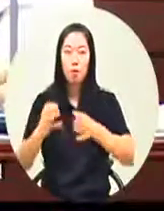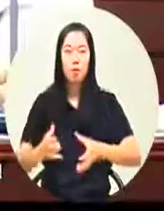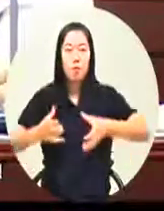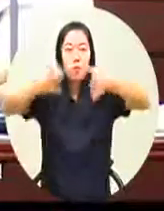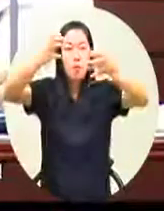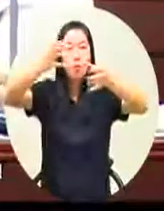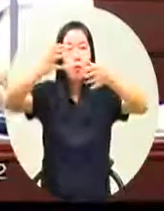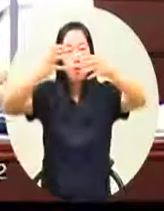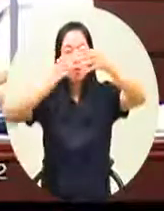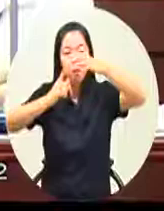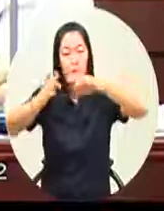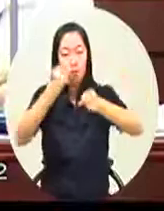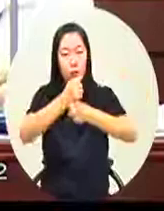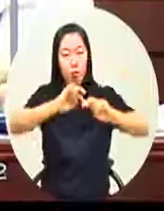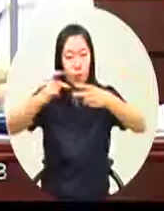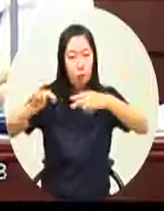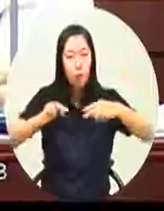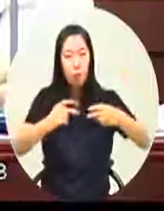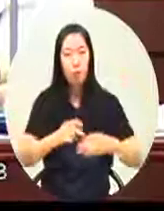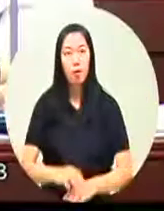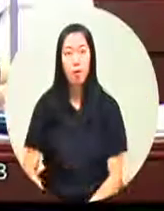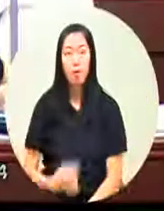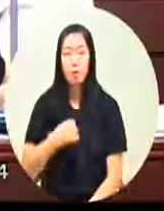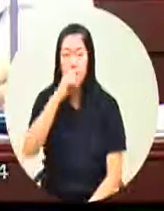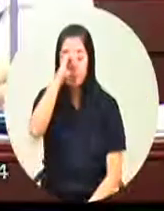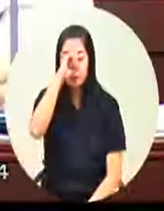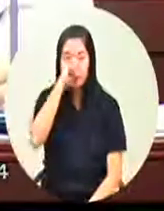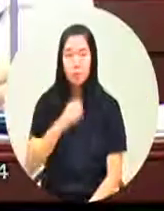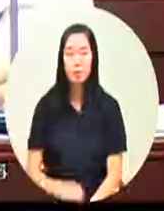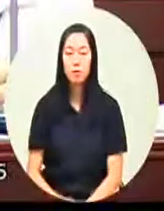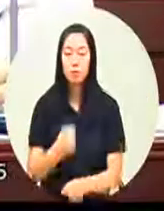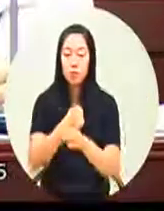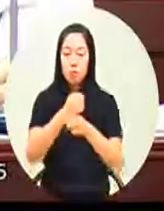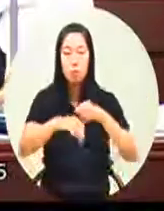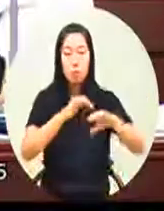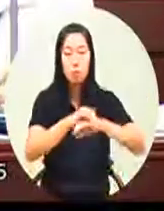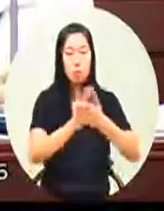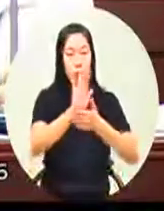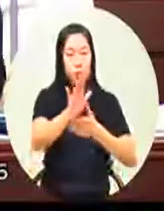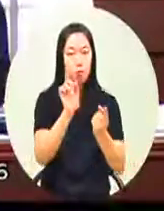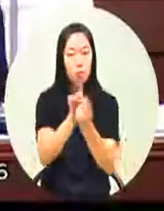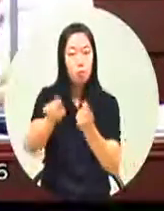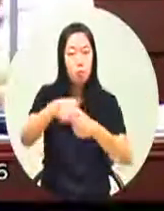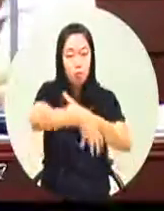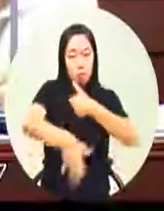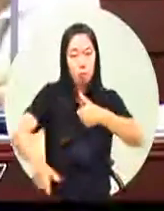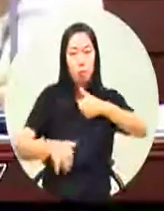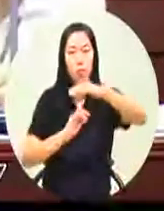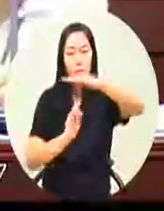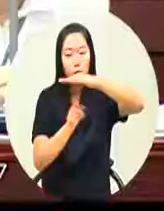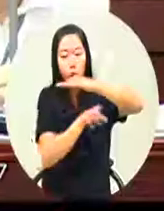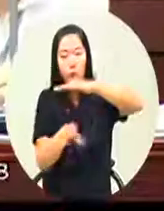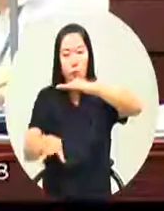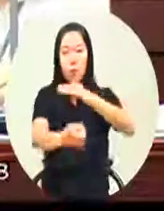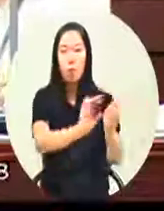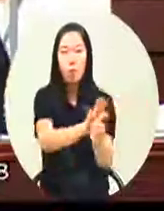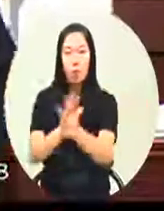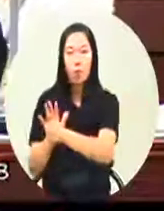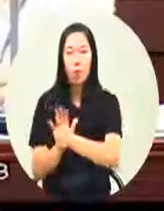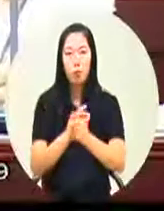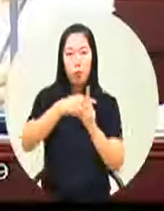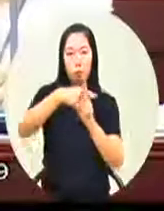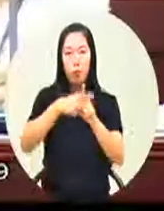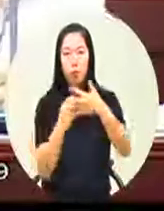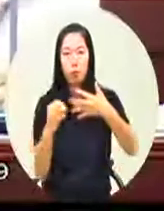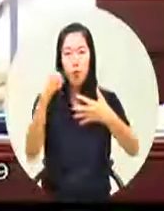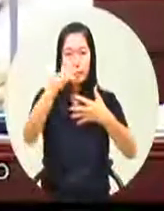善，那这些部分呢，我们希望能够完成以后，对整个系统交流道的服务水准能够有所提升。